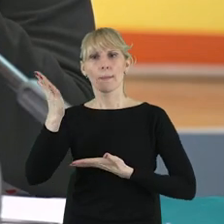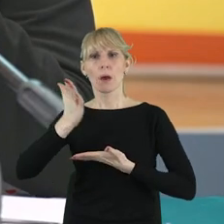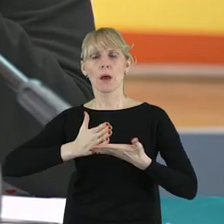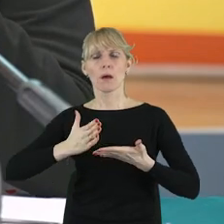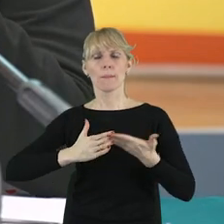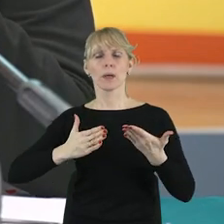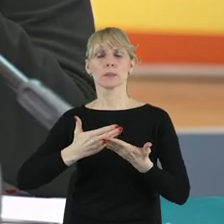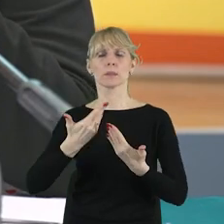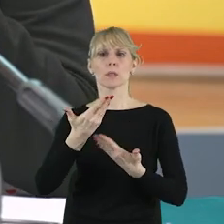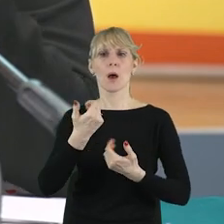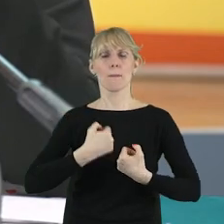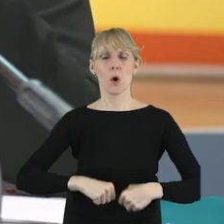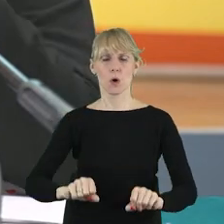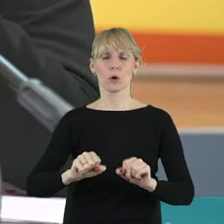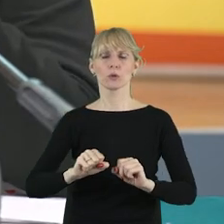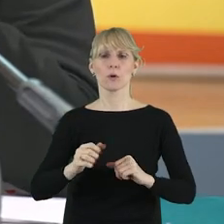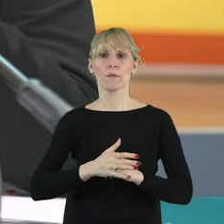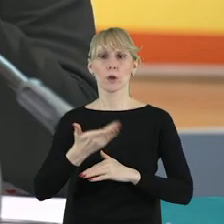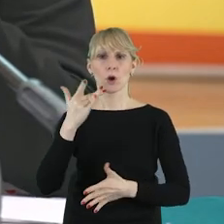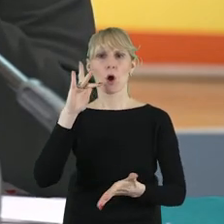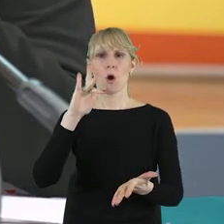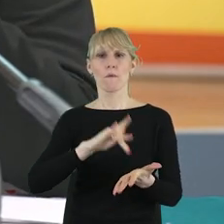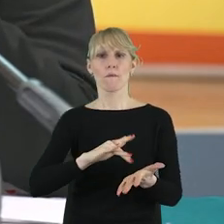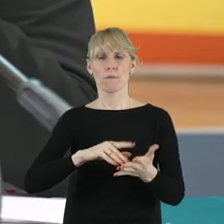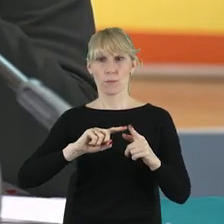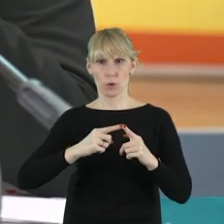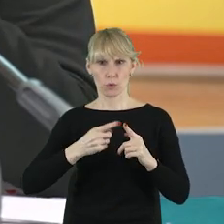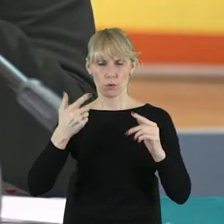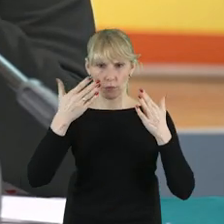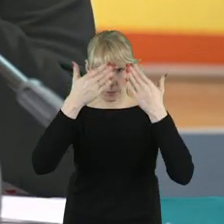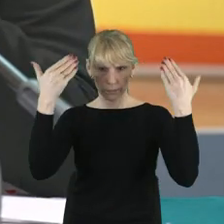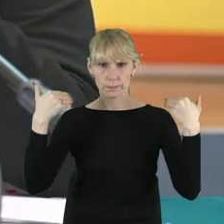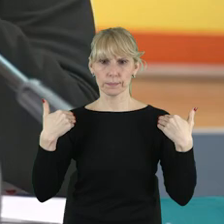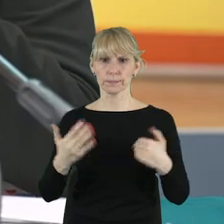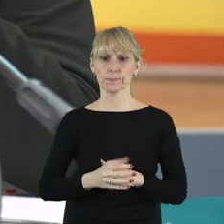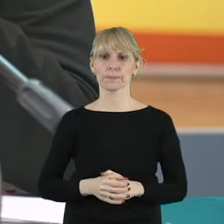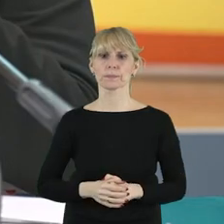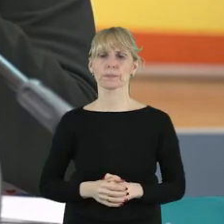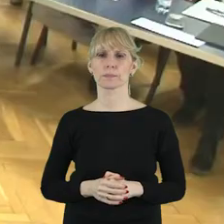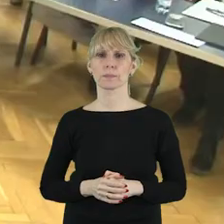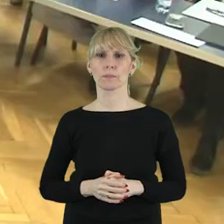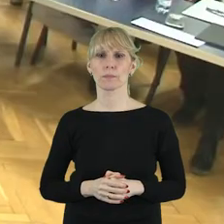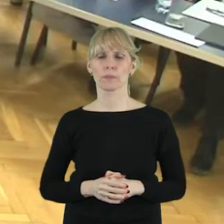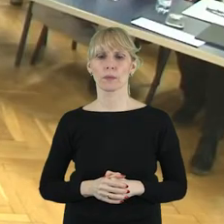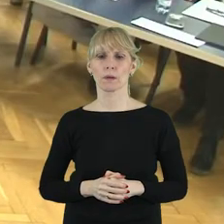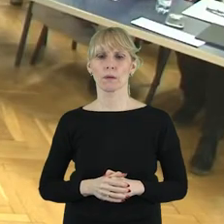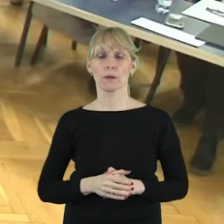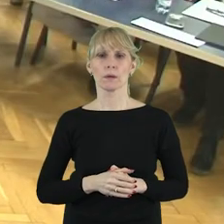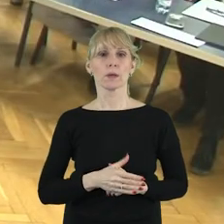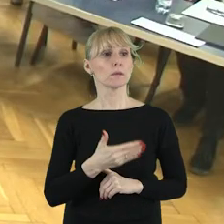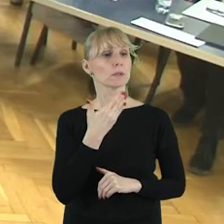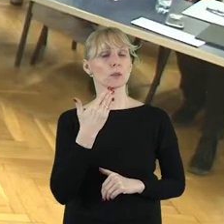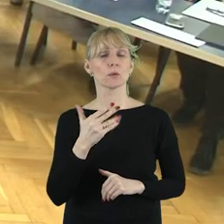względy formalne są jakie są. Także dziękuję bardzo. Czy ktoś z państwa jeszcze chciałby zabrać głos w wolnych wnioskach?